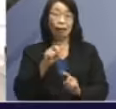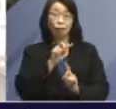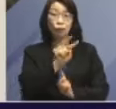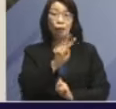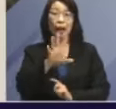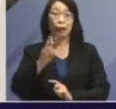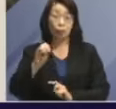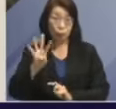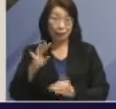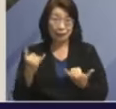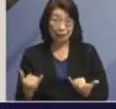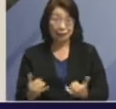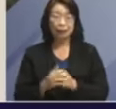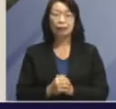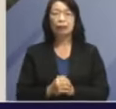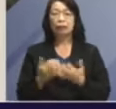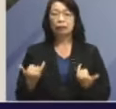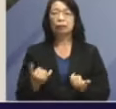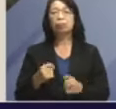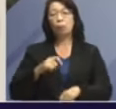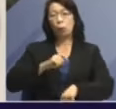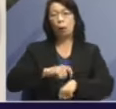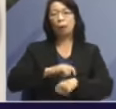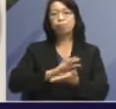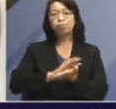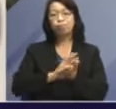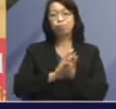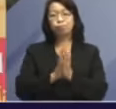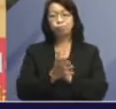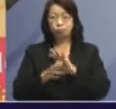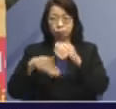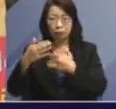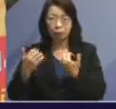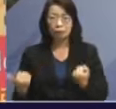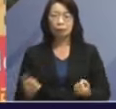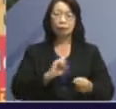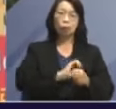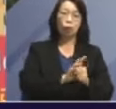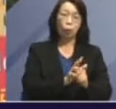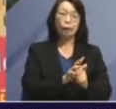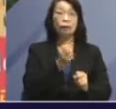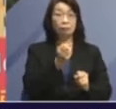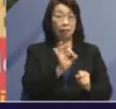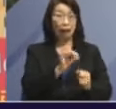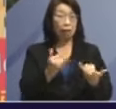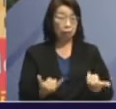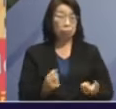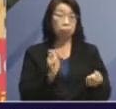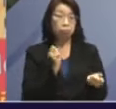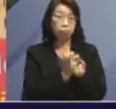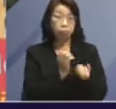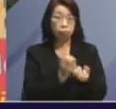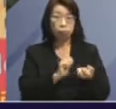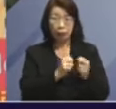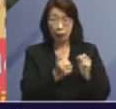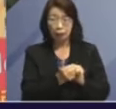2564ด้วยยุคสมัยที่เปลี่ยนแปลงไปประกอบกับสถานการณ์การแพร่ระบาดของเชื้อไวรัสโควิด-19 ในปัจจุบันทำให้ศาล